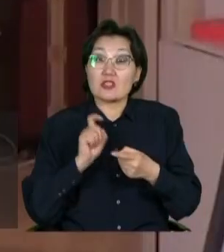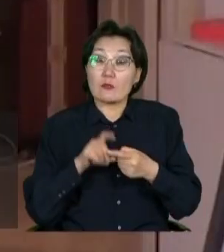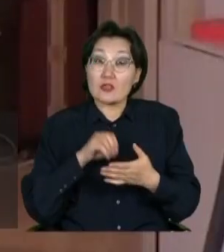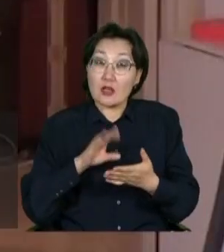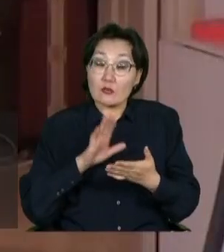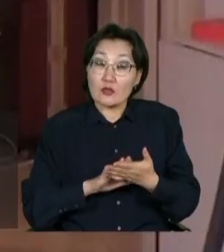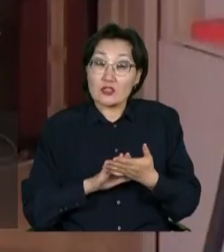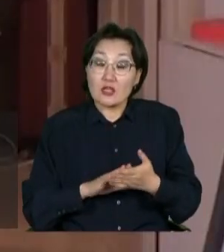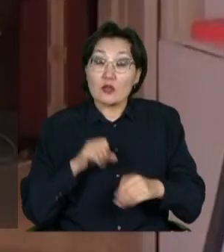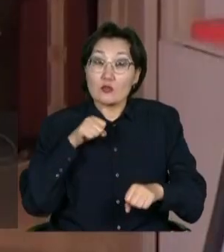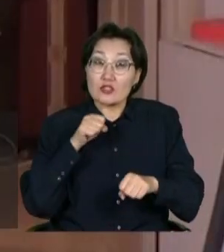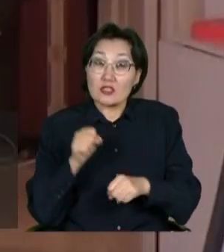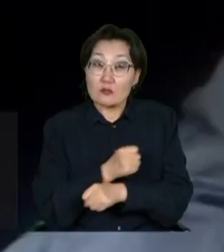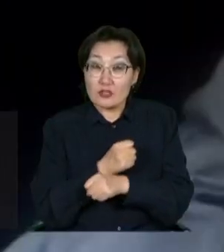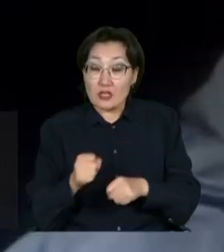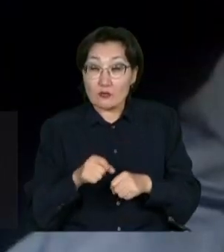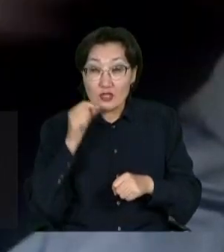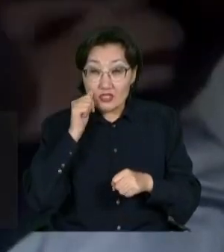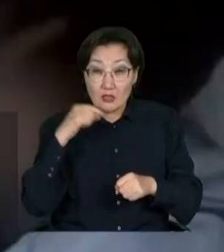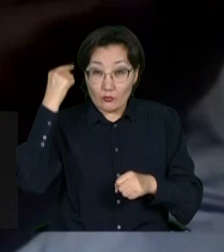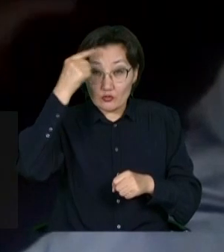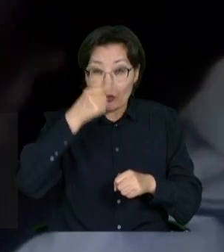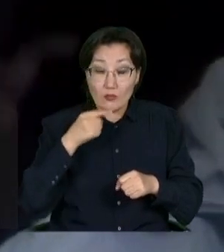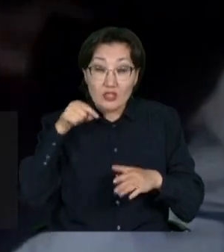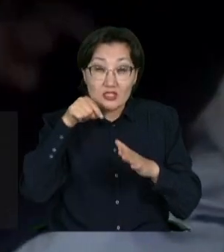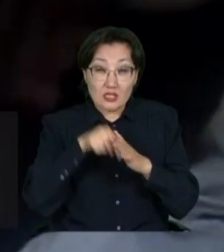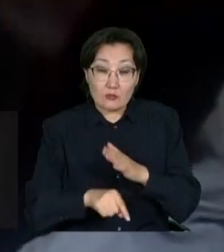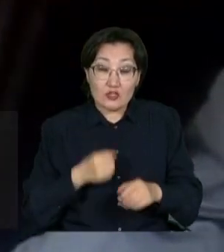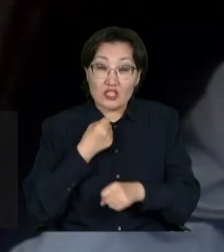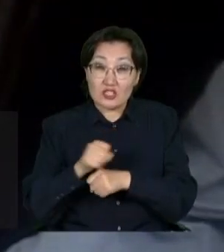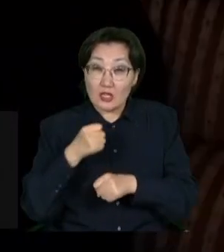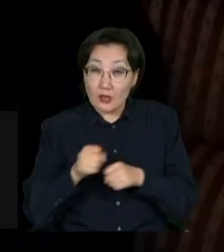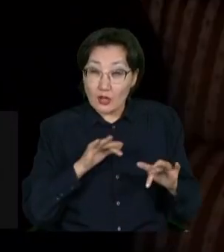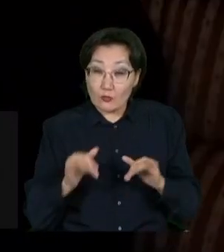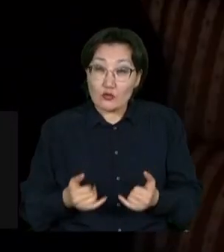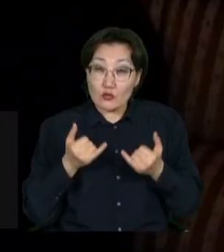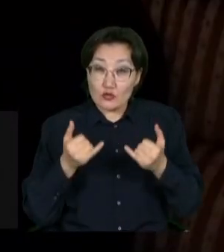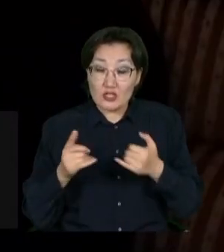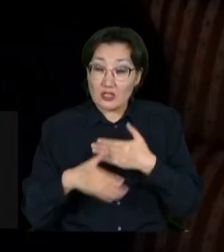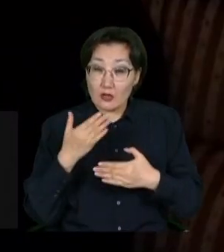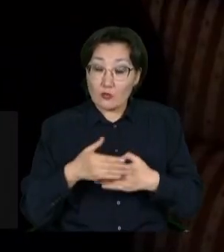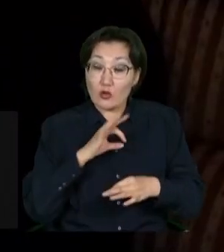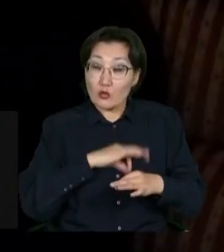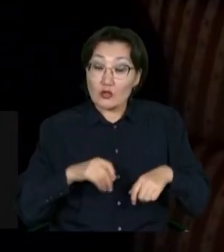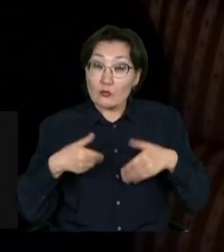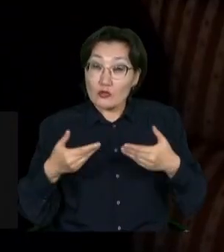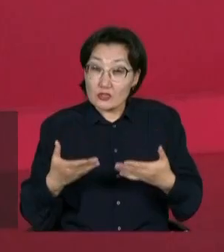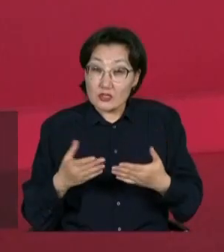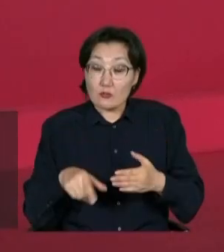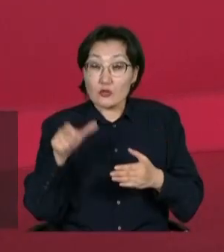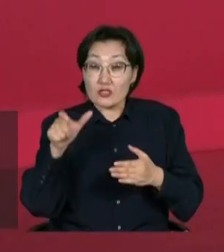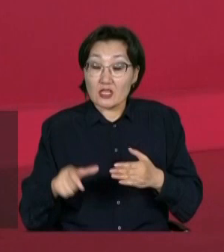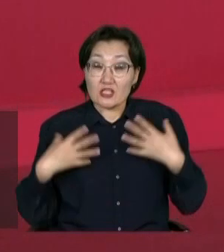Заң жобасында зорлық зомбылықтан бөлек азаматтың жеке басына қол сұғып қатыгездік танытқандарға да шара қолданылу ұсынылып отыр.